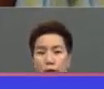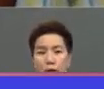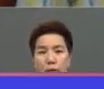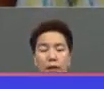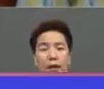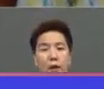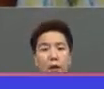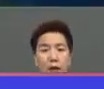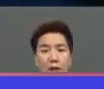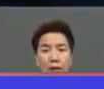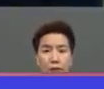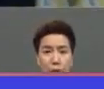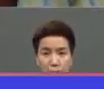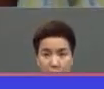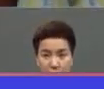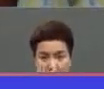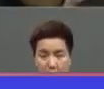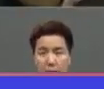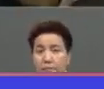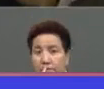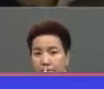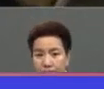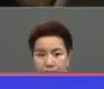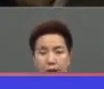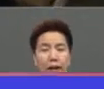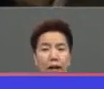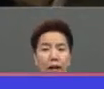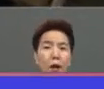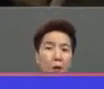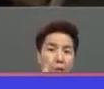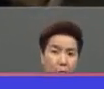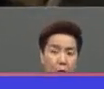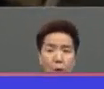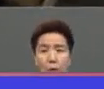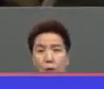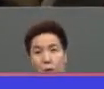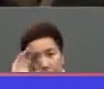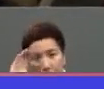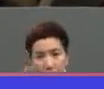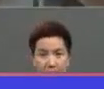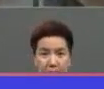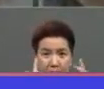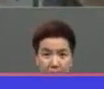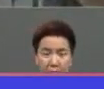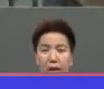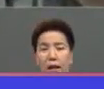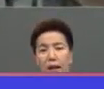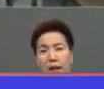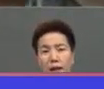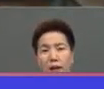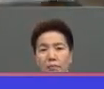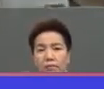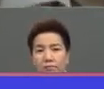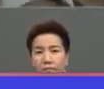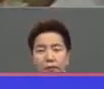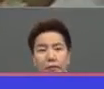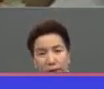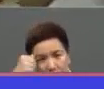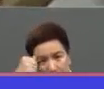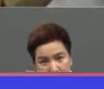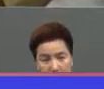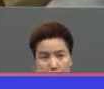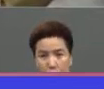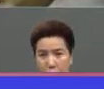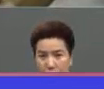เพื่อมอบให้กับประชาชนที่มาร่วมกิจกรรมการวาดภาพเหมือนให้กับประชาชนโดยนักศึกษาคณะศิลปะวิจิตร